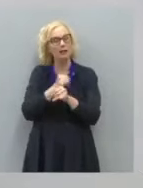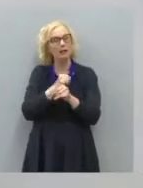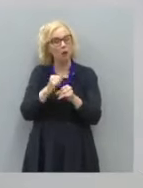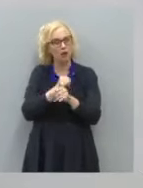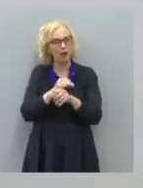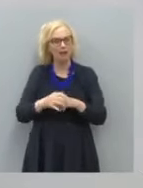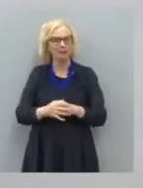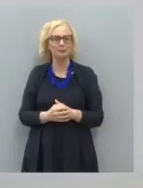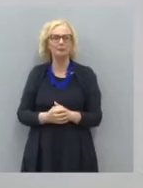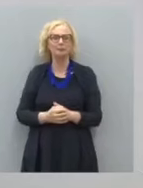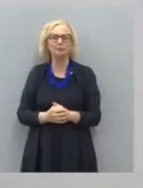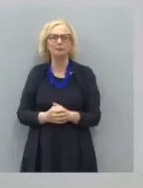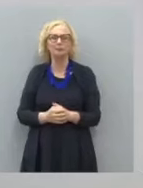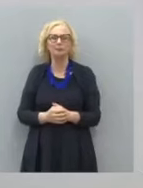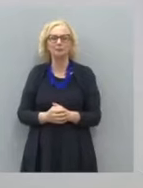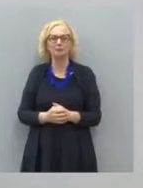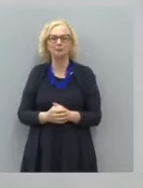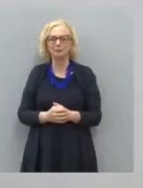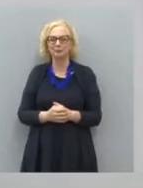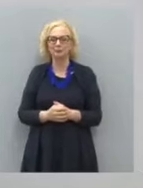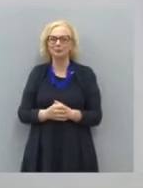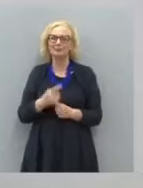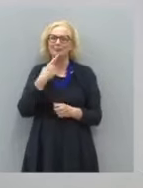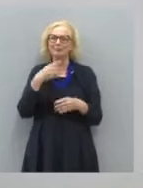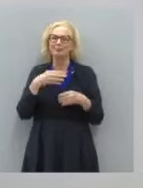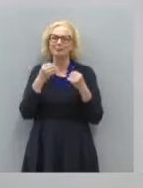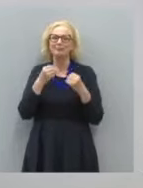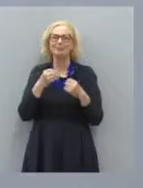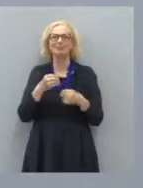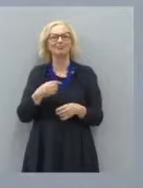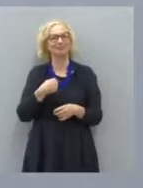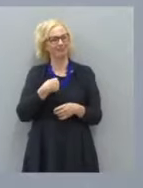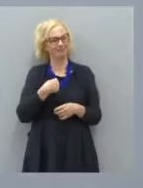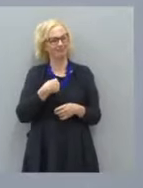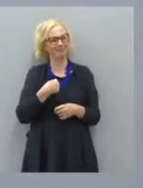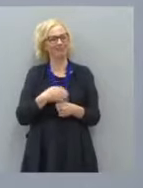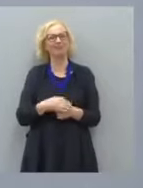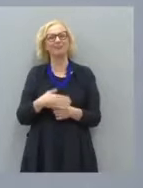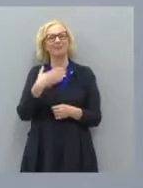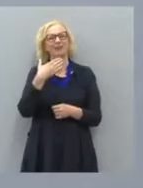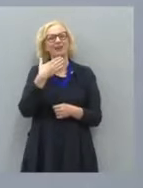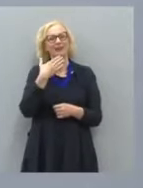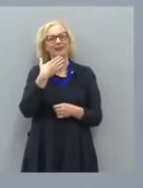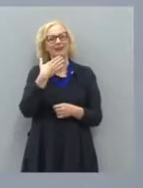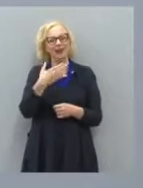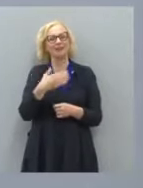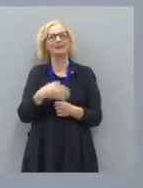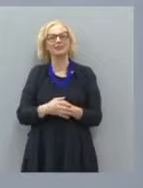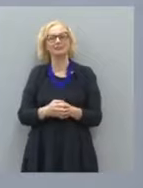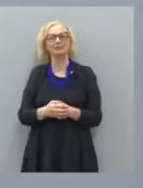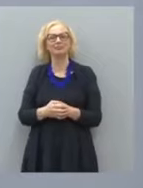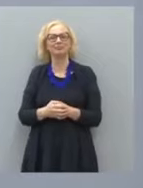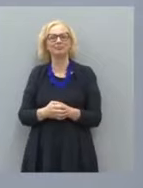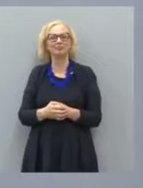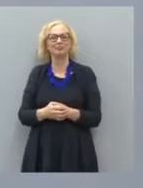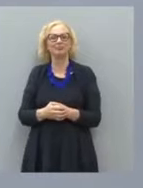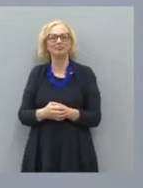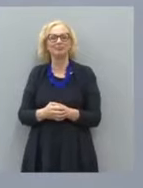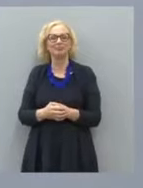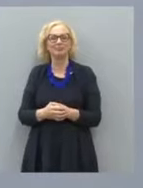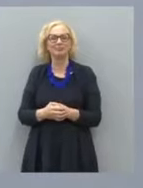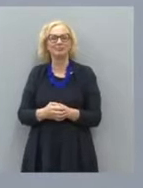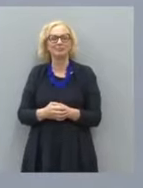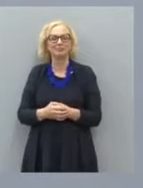questioni chi prende la parola il presidente è così allora è